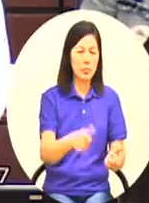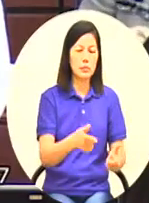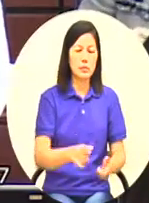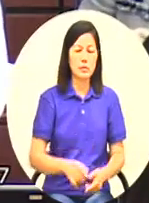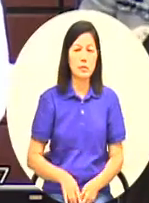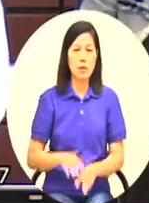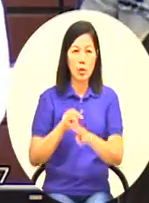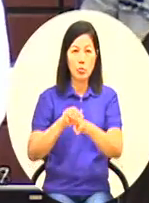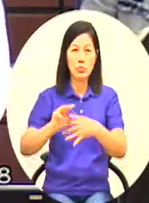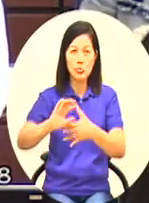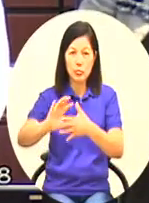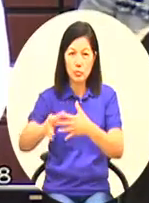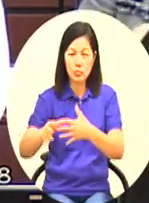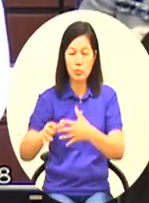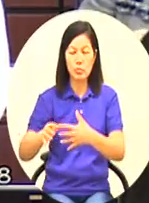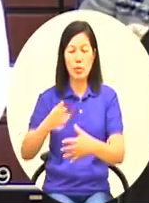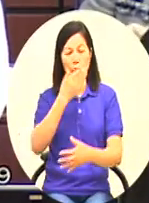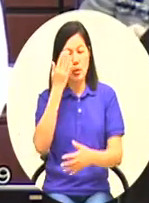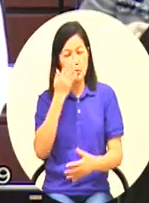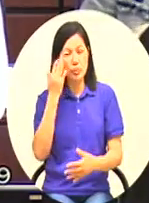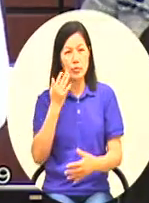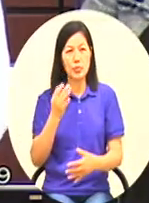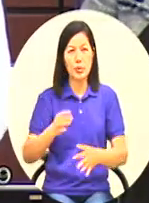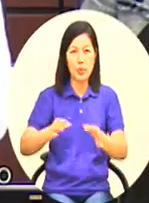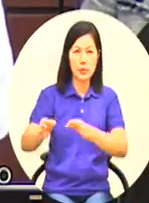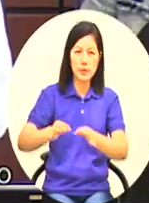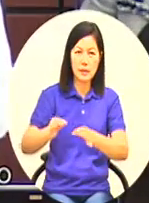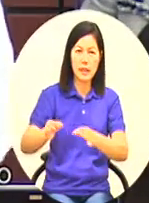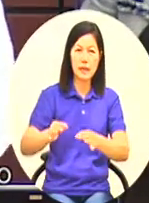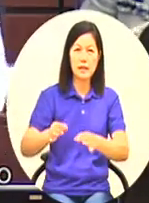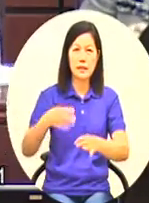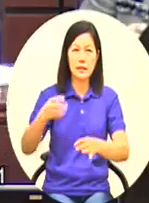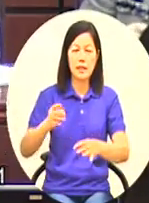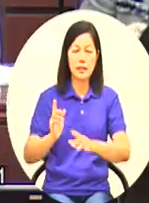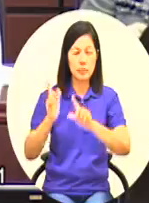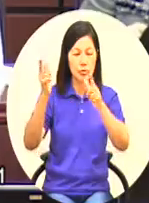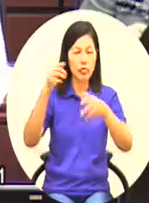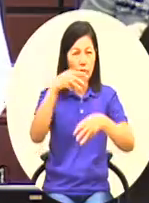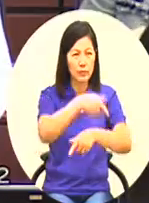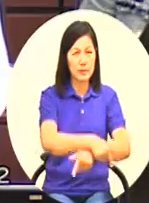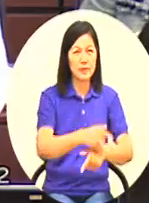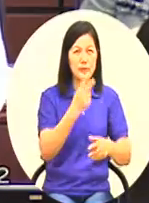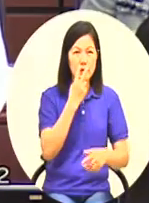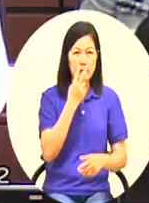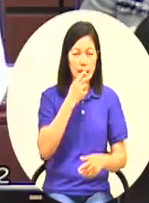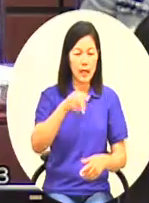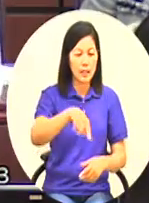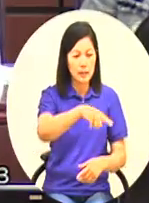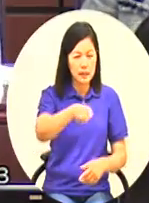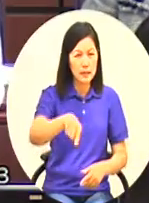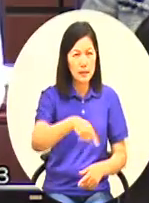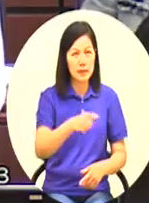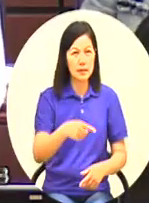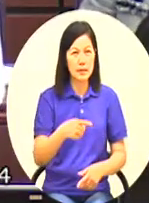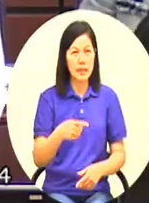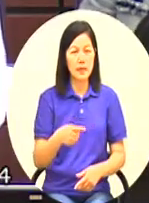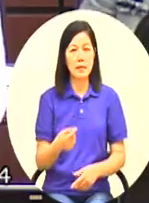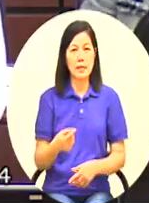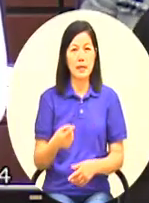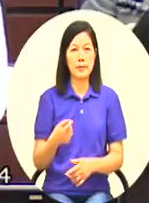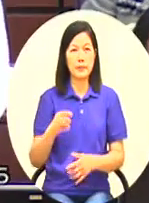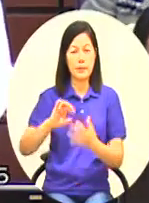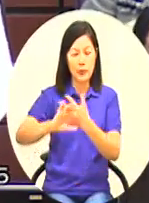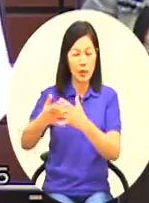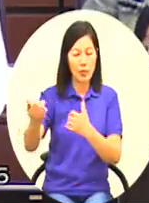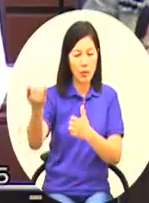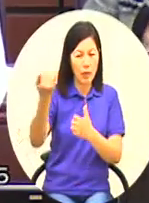游、经商，也是讲一寡像叫东南亚遮拢是吼。咱叫新住民女性等于回娘